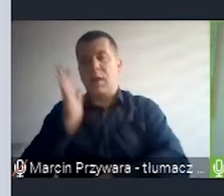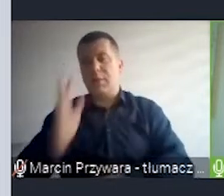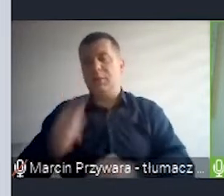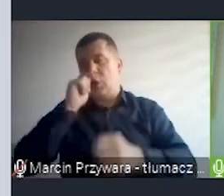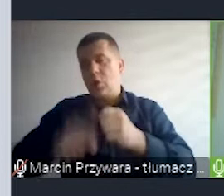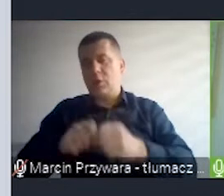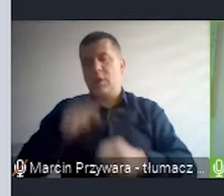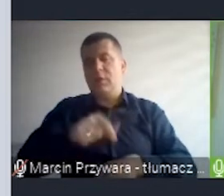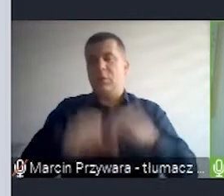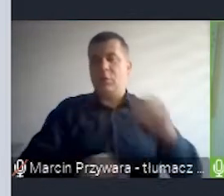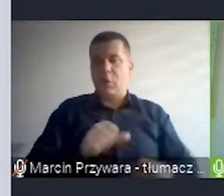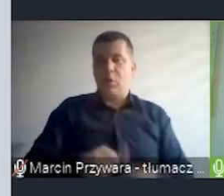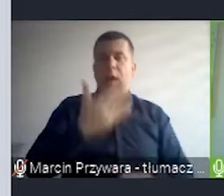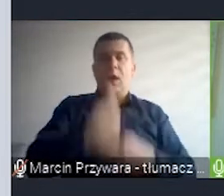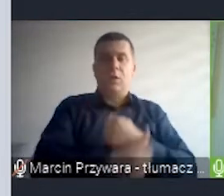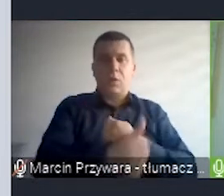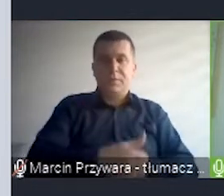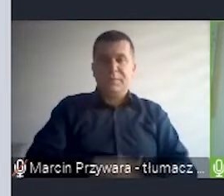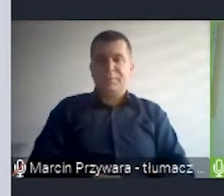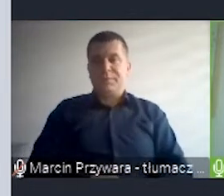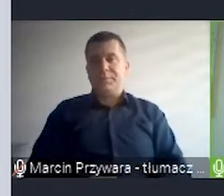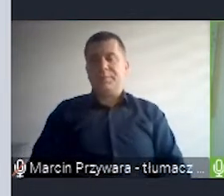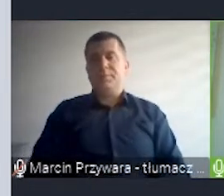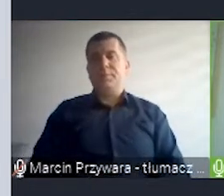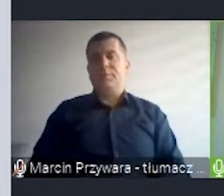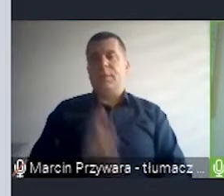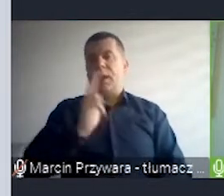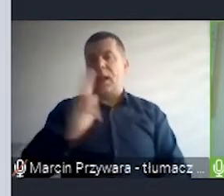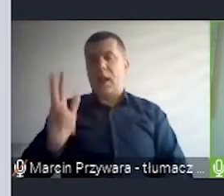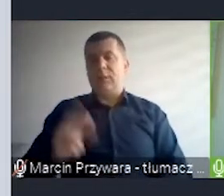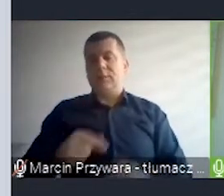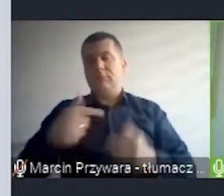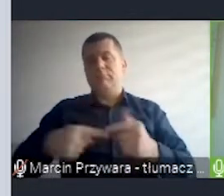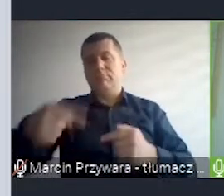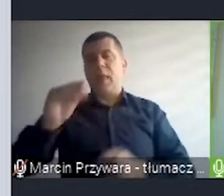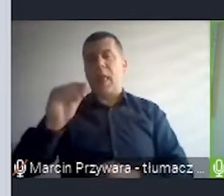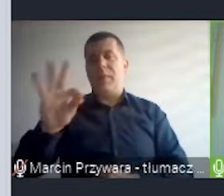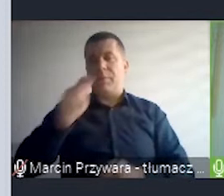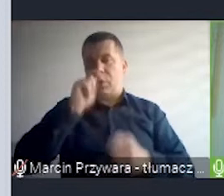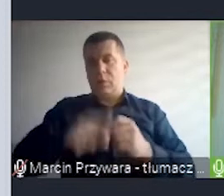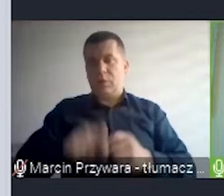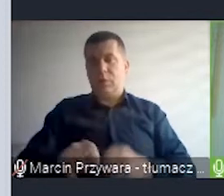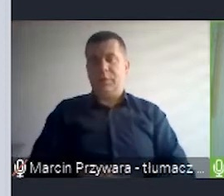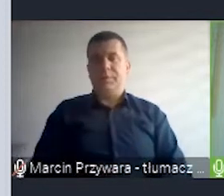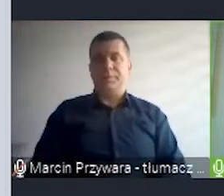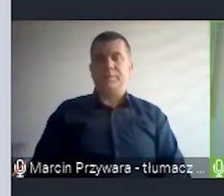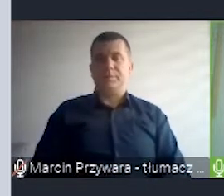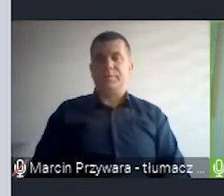skontrolowanych w danym roku, ile z dokumentów zostanie sprawdzonych na każdym z etapów kontroli.